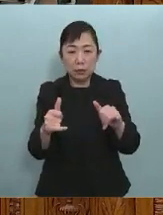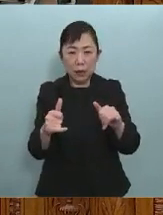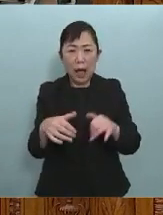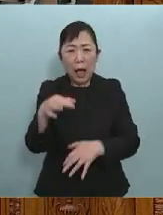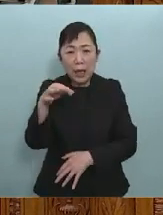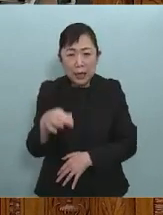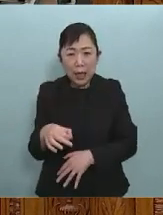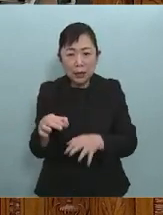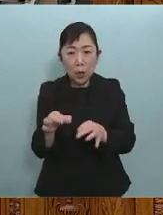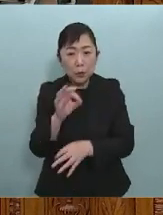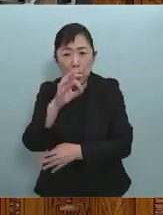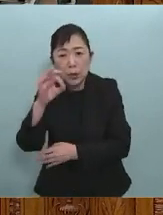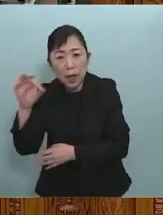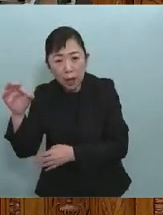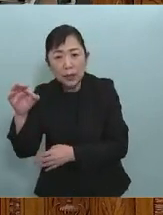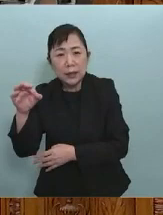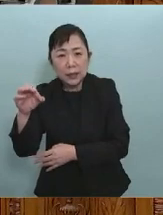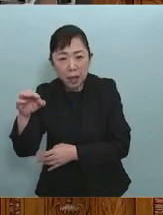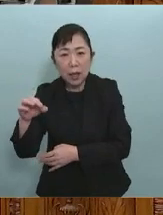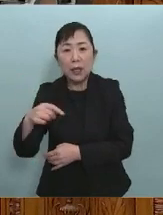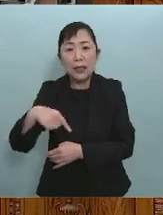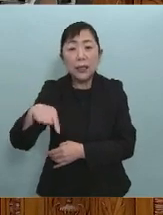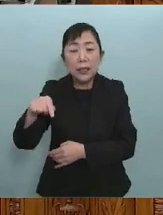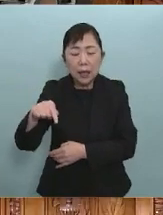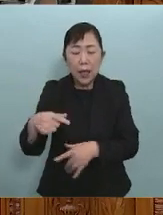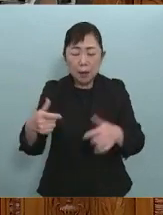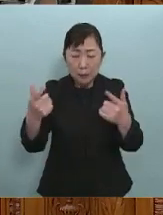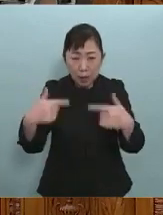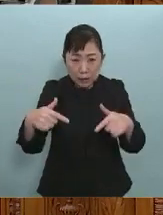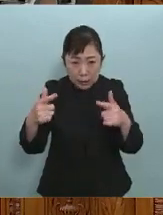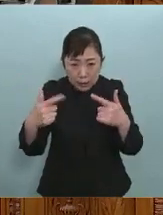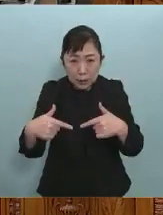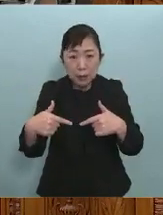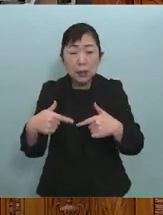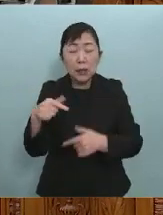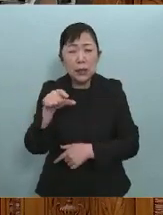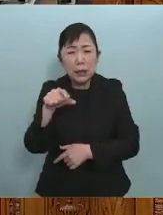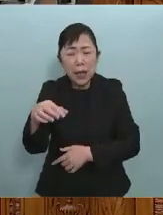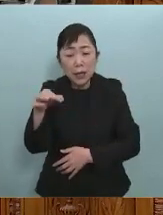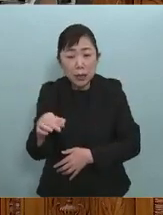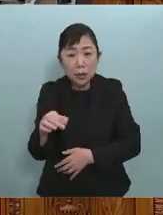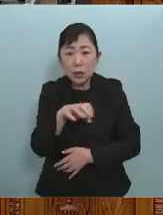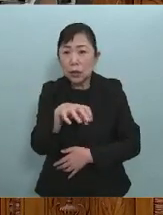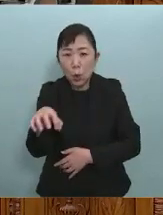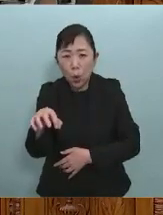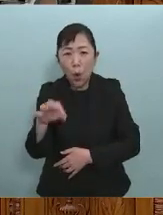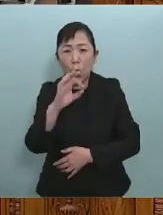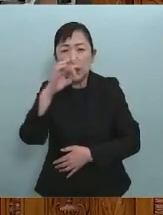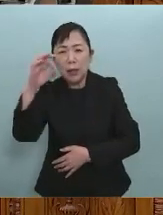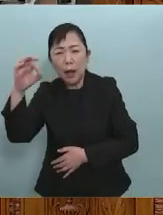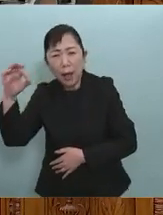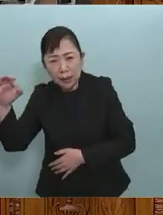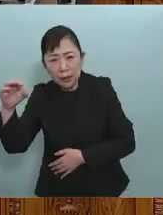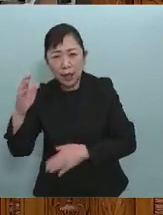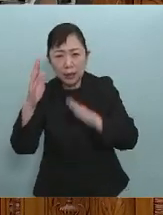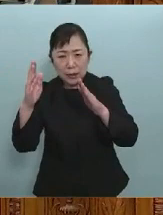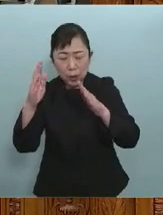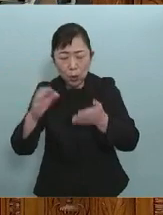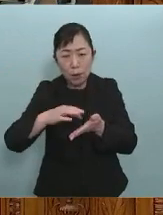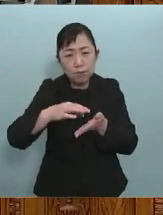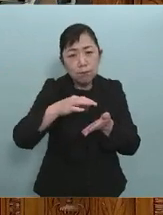店を探して歩き回っています毎日毎日一円のために靴底をすり減らしているの